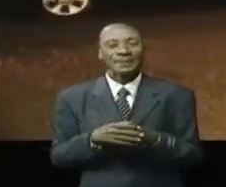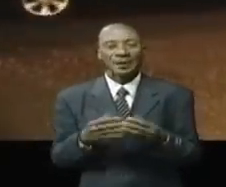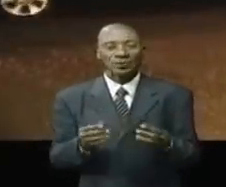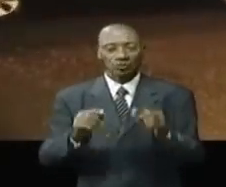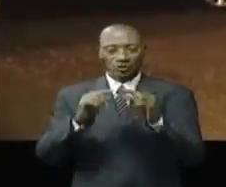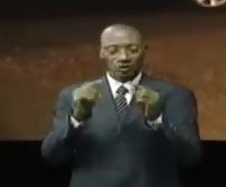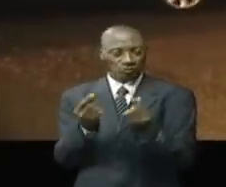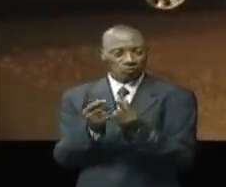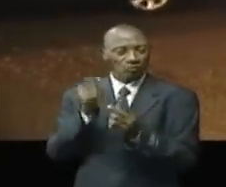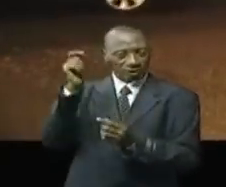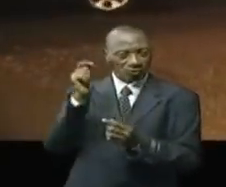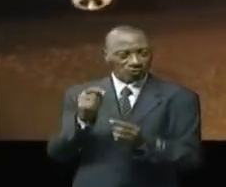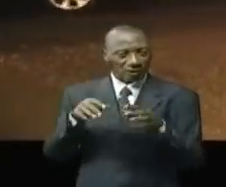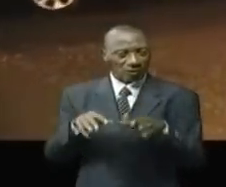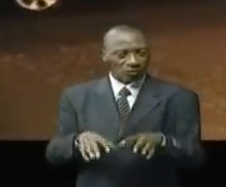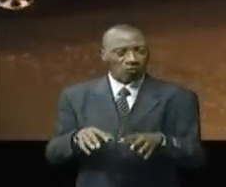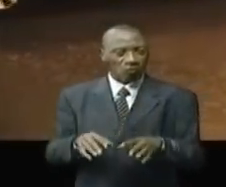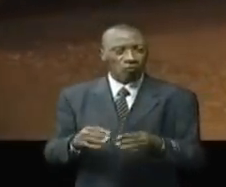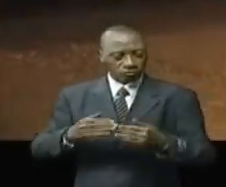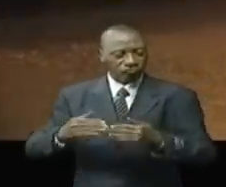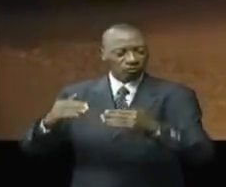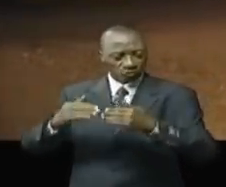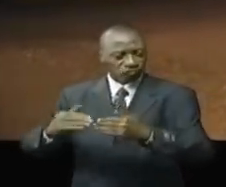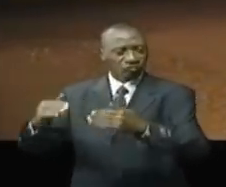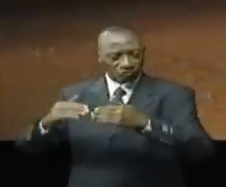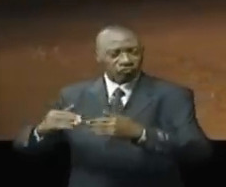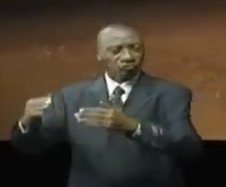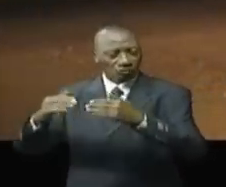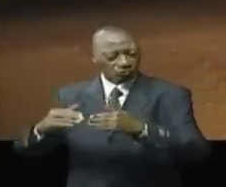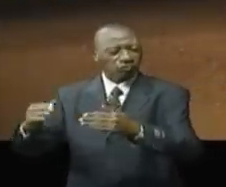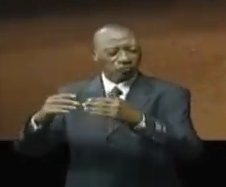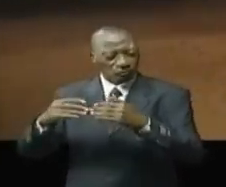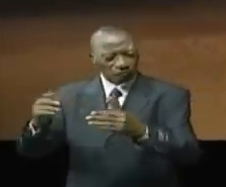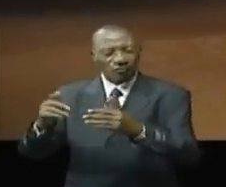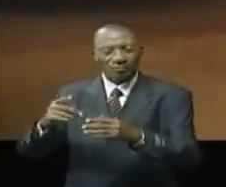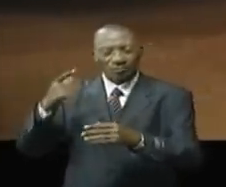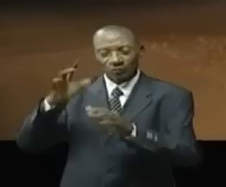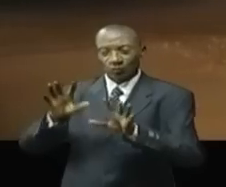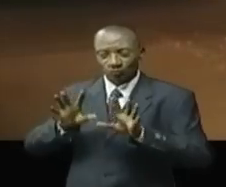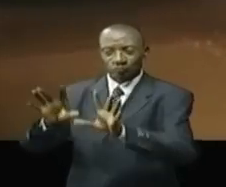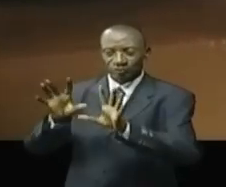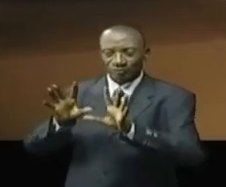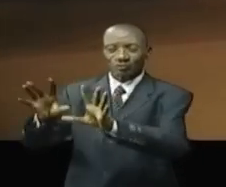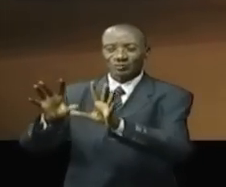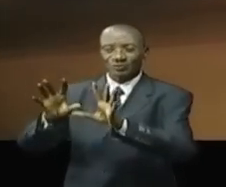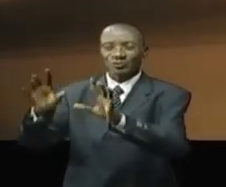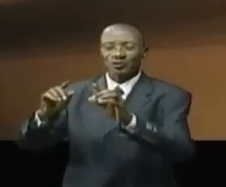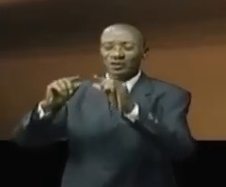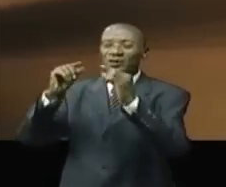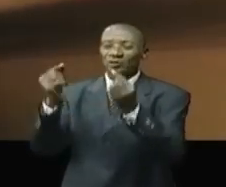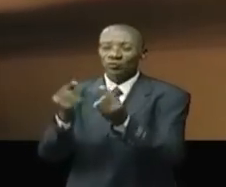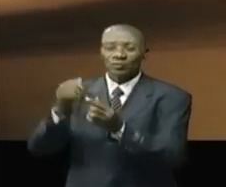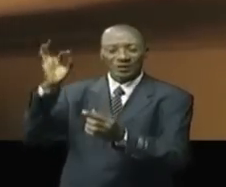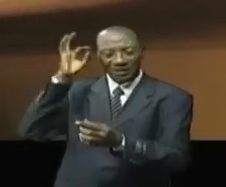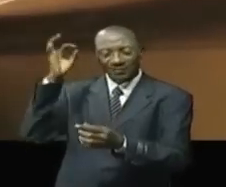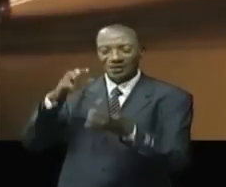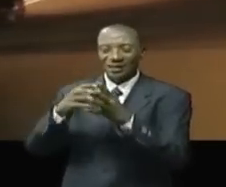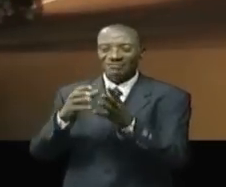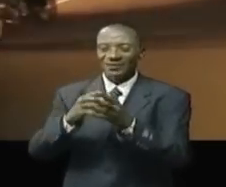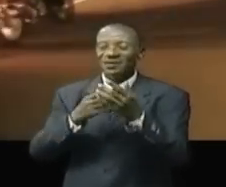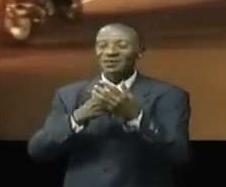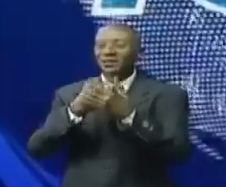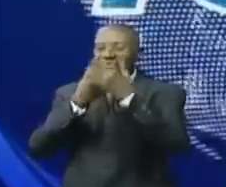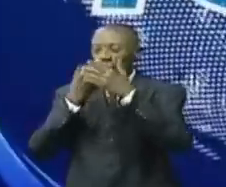armées de la RDC s'activent au front pour repousser les troupes terroristes et leurs soutiens régionaux.